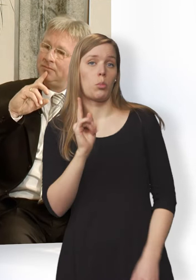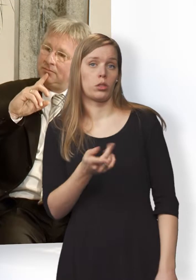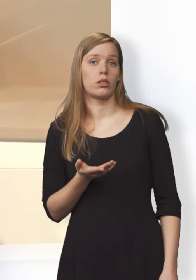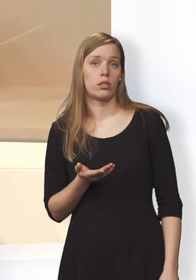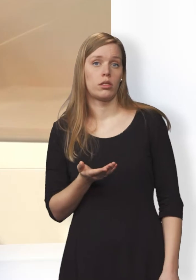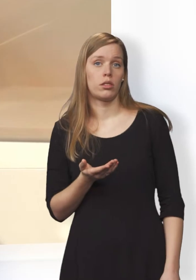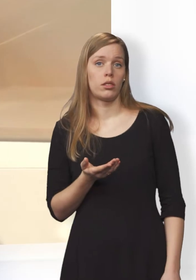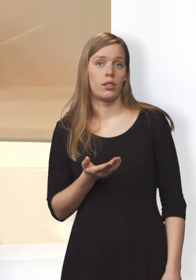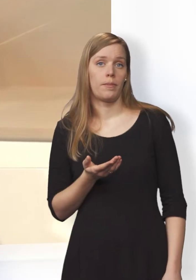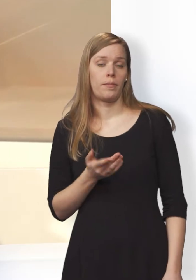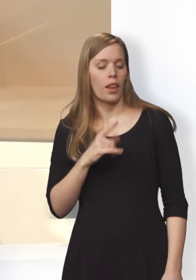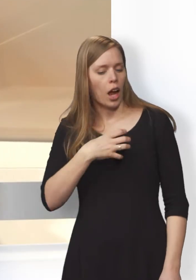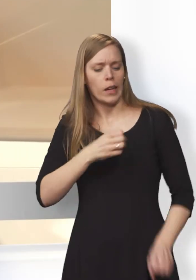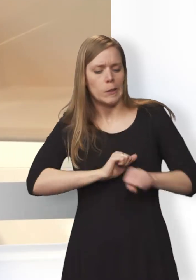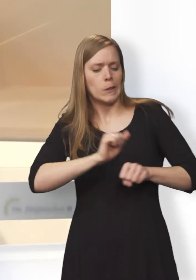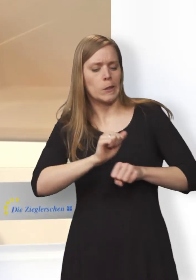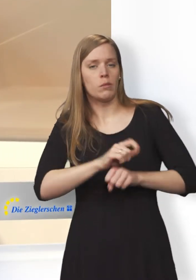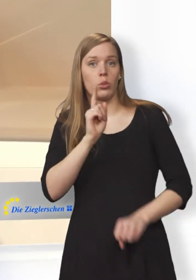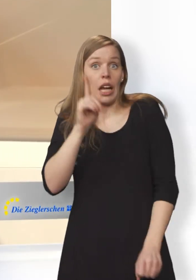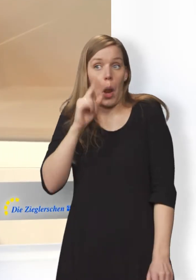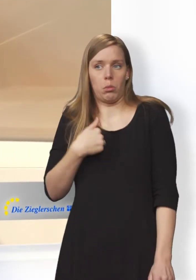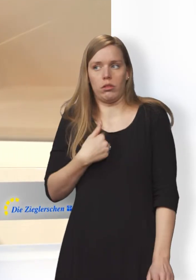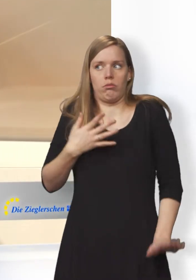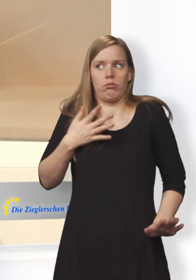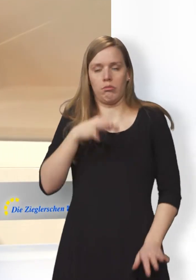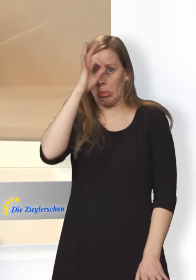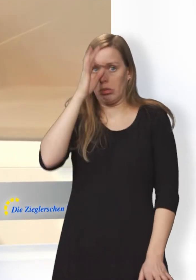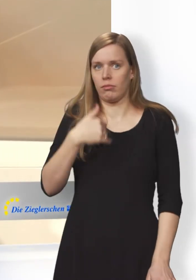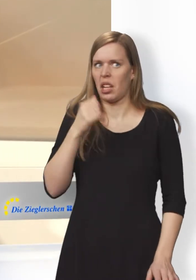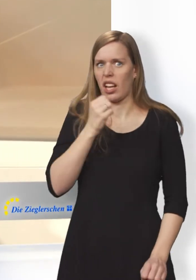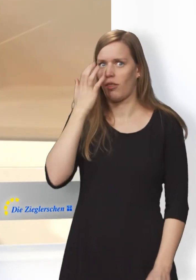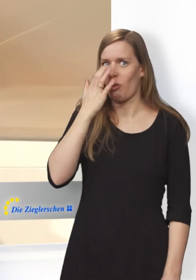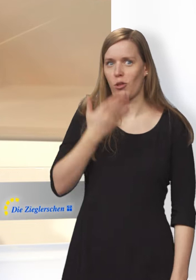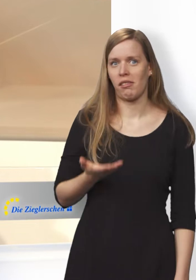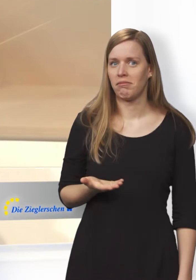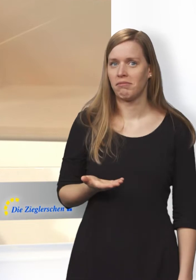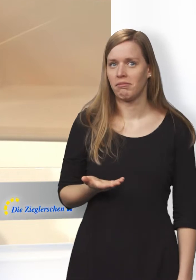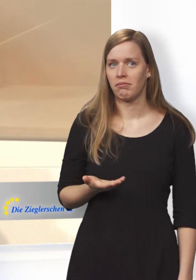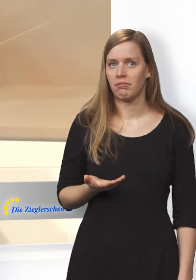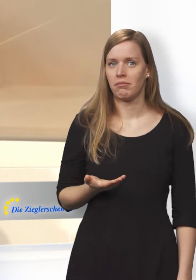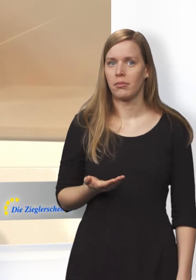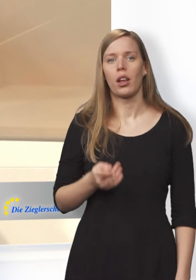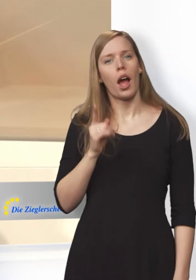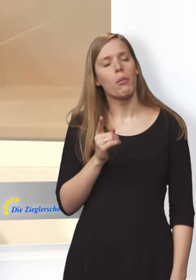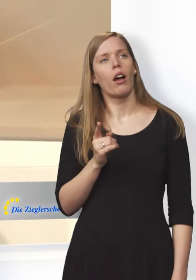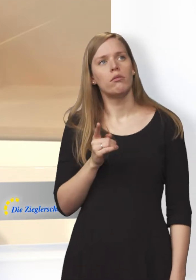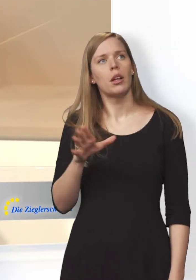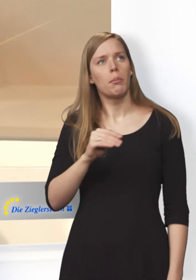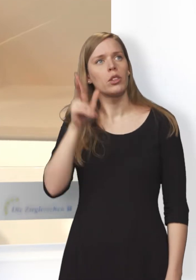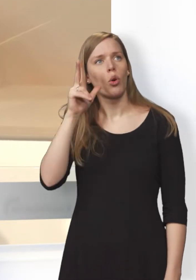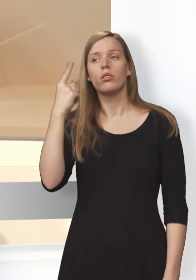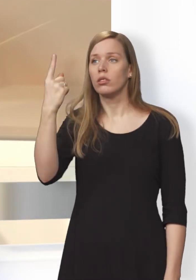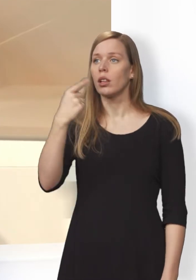dann muss man sich dagegen auflehnen denke ich ich weiß es nicht ich kann das nicht vorstellen aber mit gott er hat